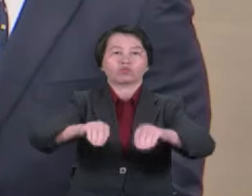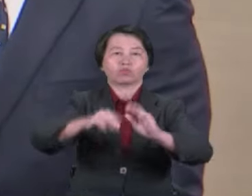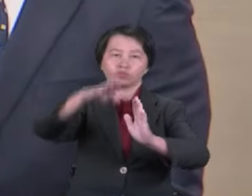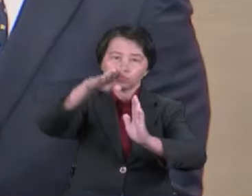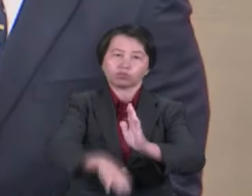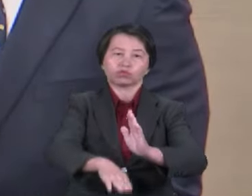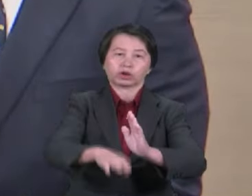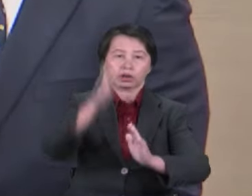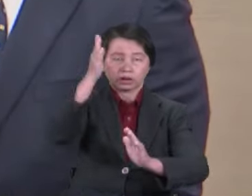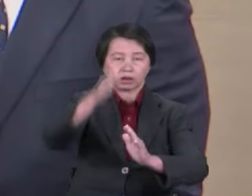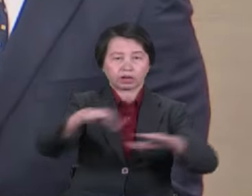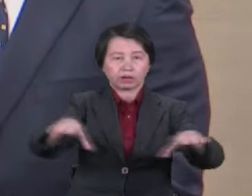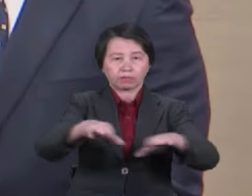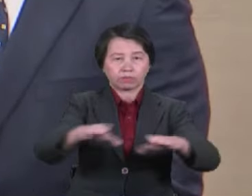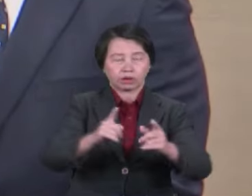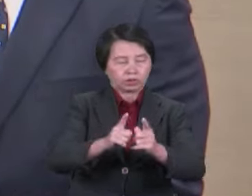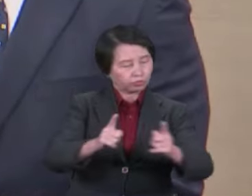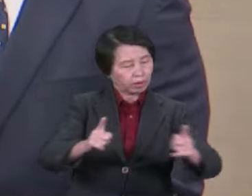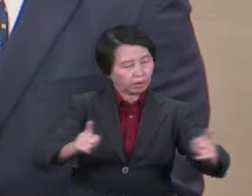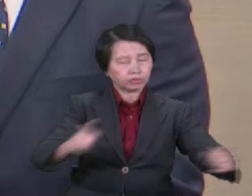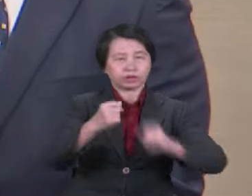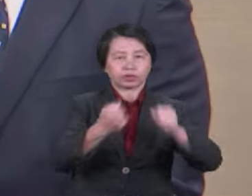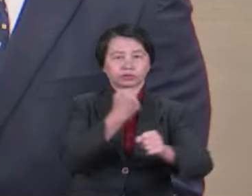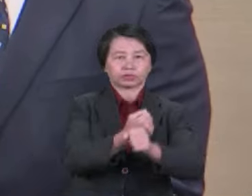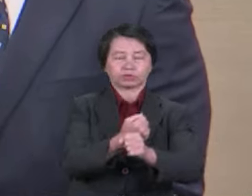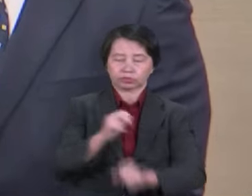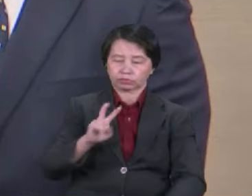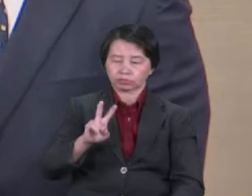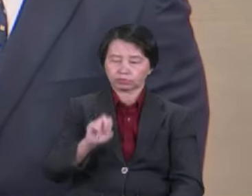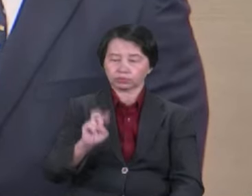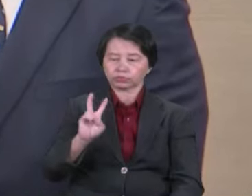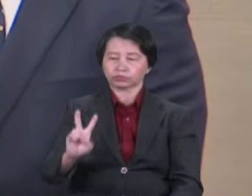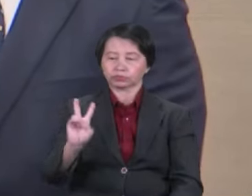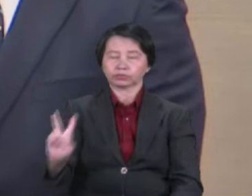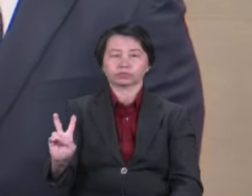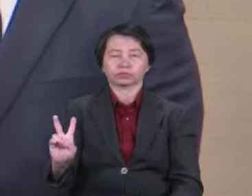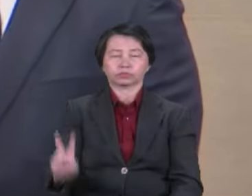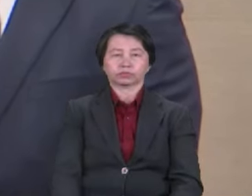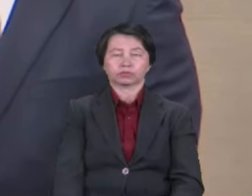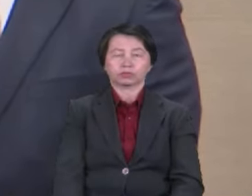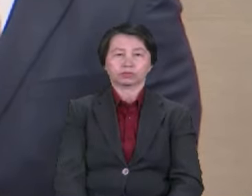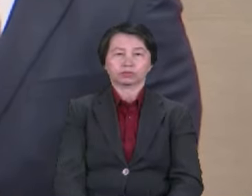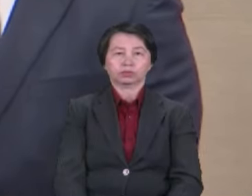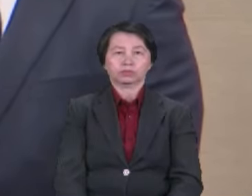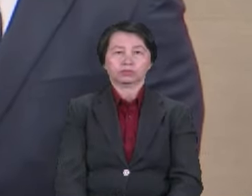dilaksanakan dalam sepanjang tahun 2022 ini.